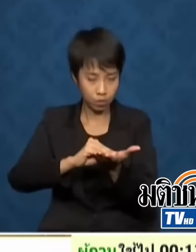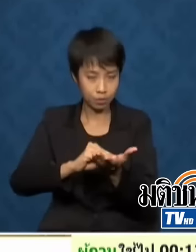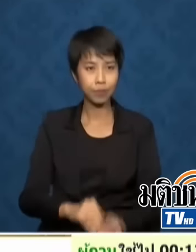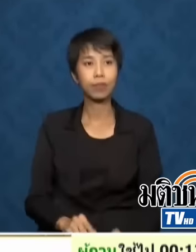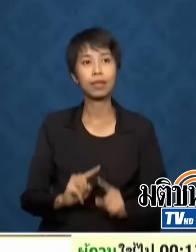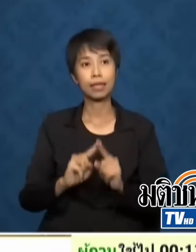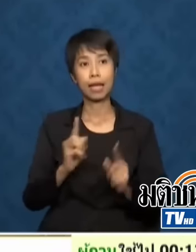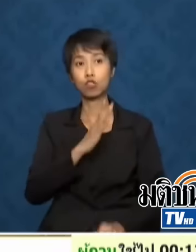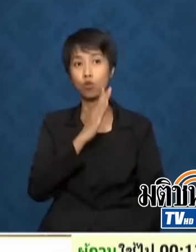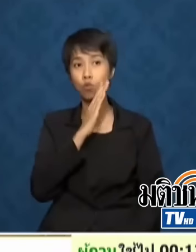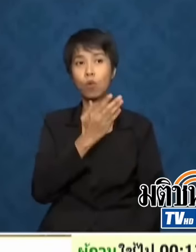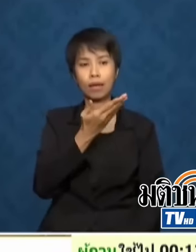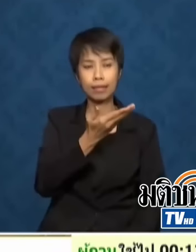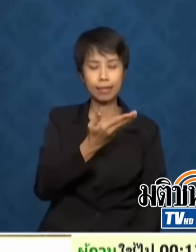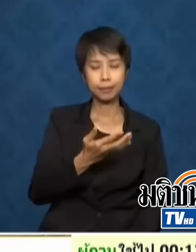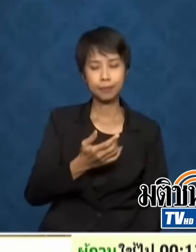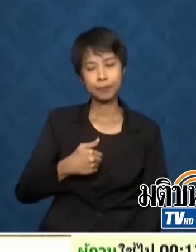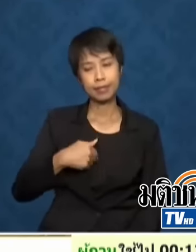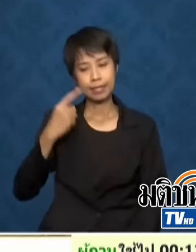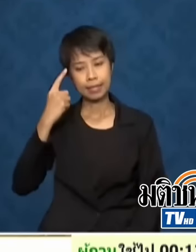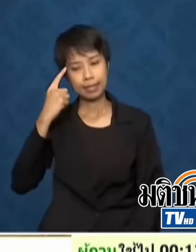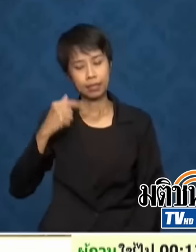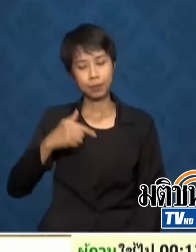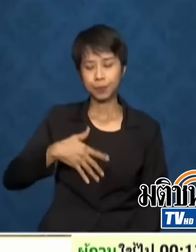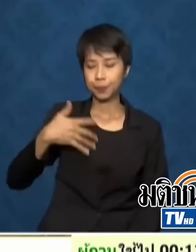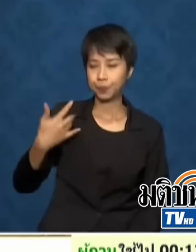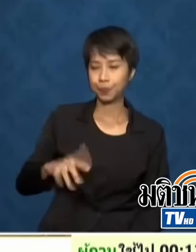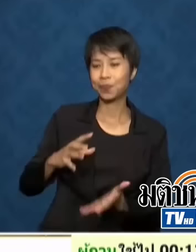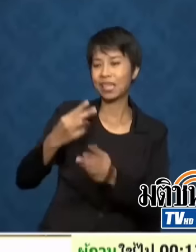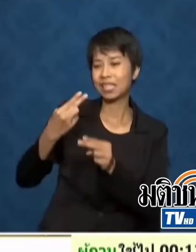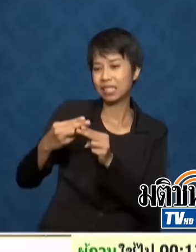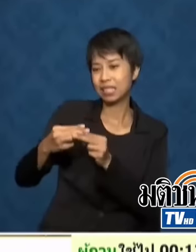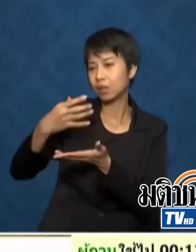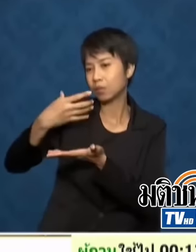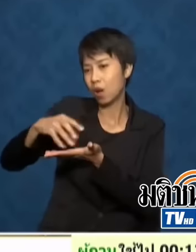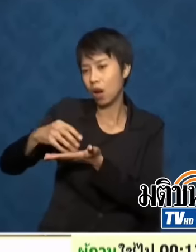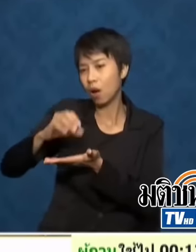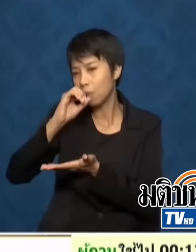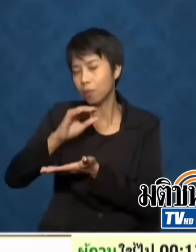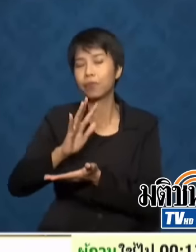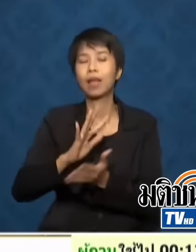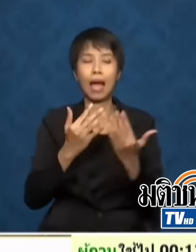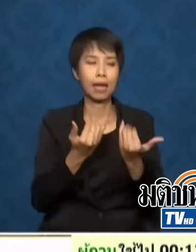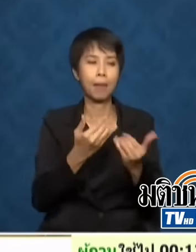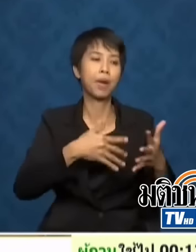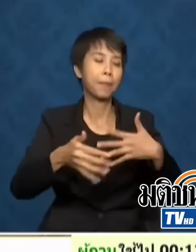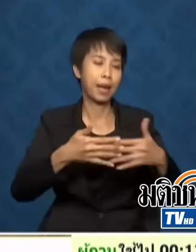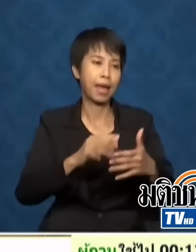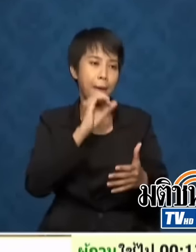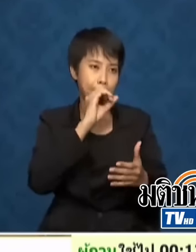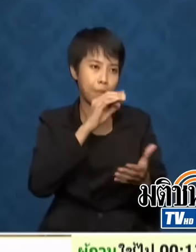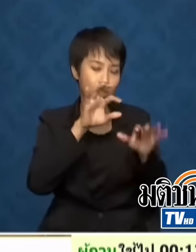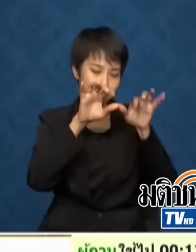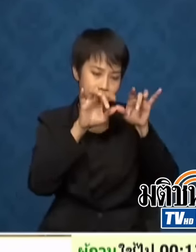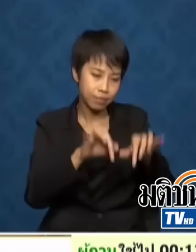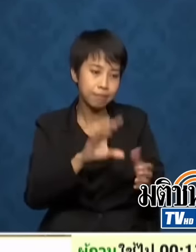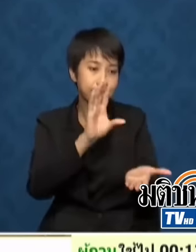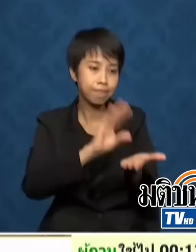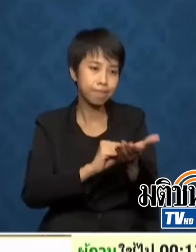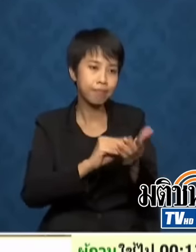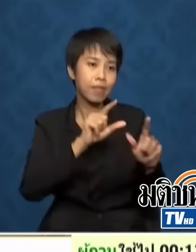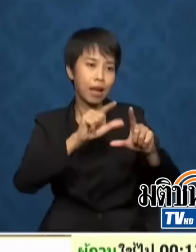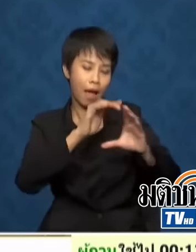ไม่อยากหรือลำบากใจในการที่จะพูดในเวทีแห่งนี้ผมยินดีให้ท่านส่งเป็นข้อมูลเป็นเอกสารให้ผมก็ได้ครับหรือจะพิมพ์ไลน์ส่ง